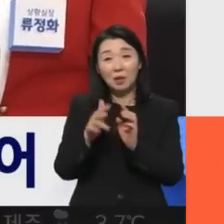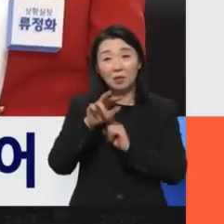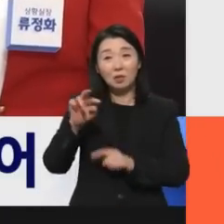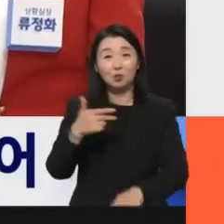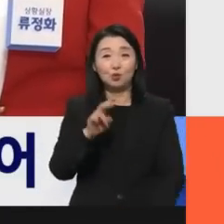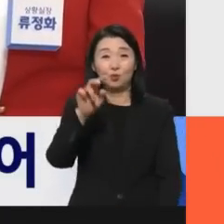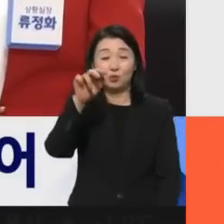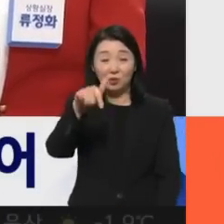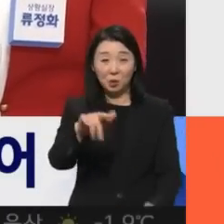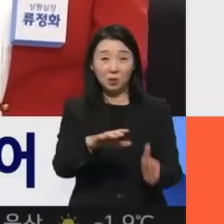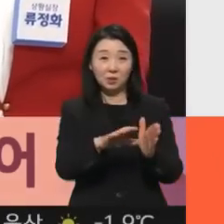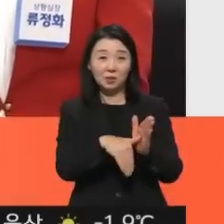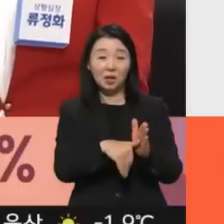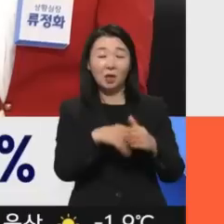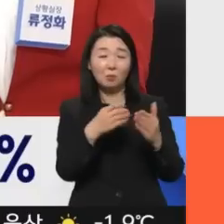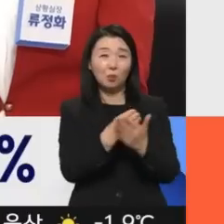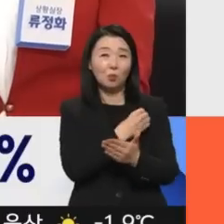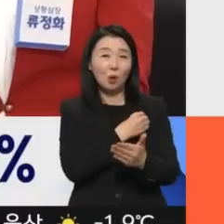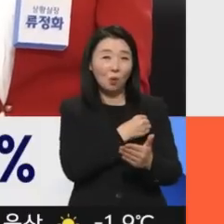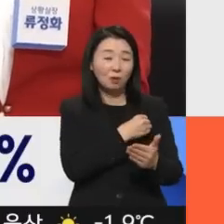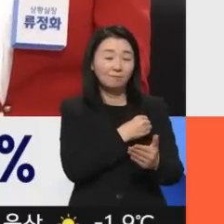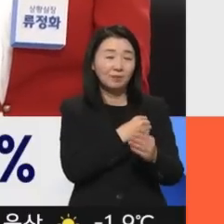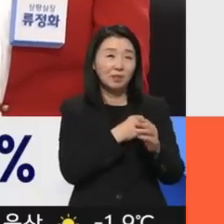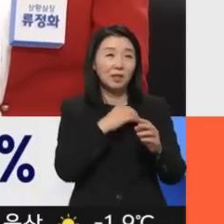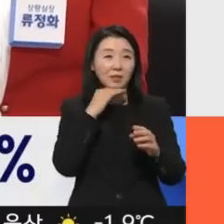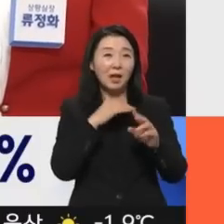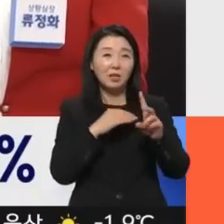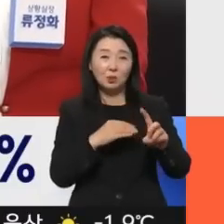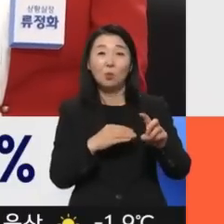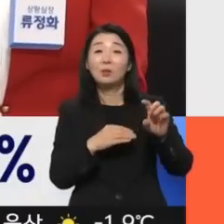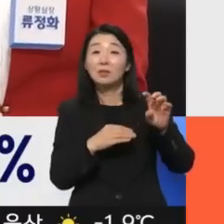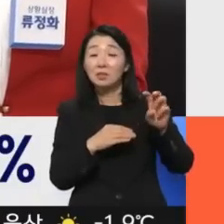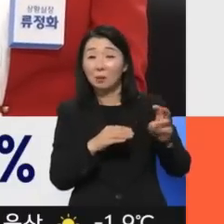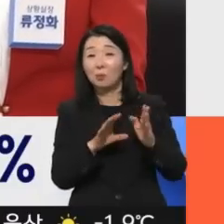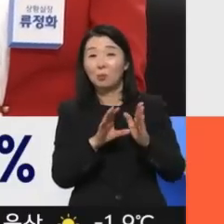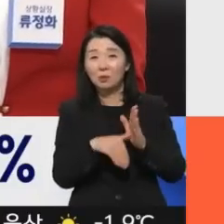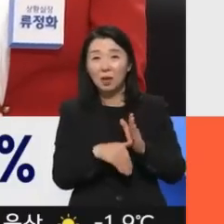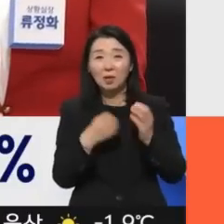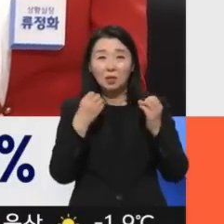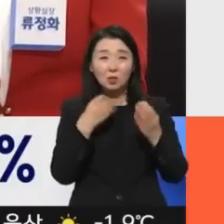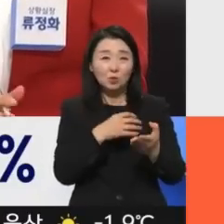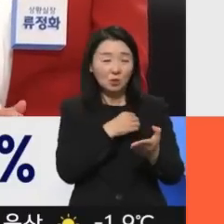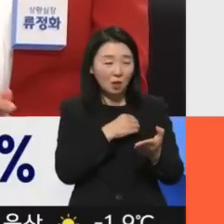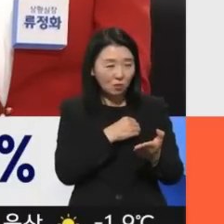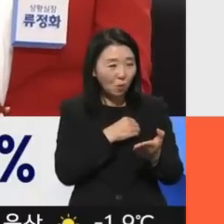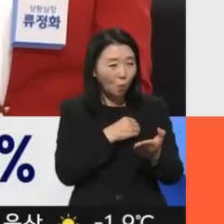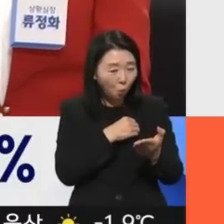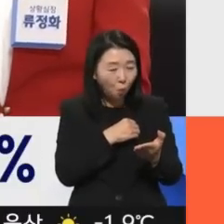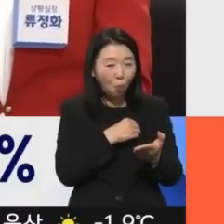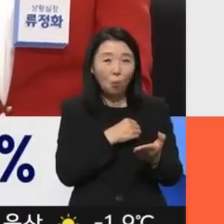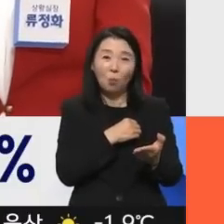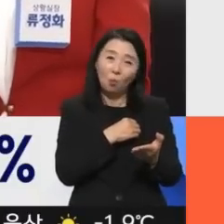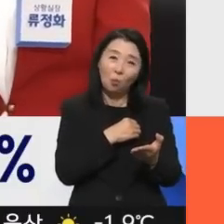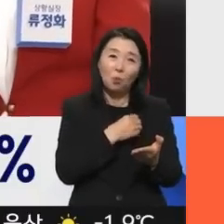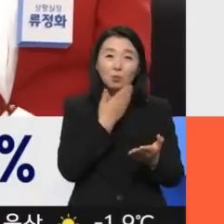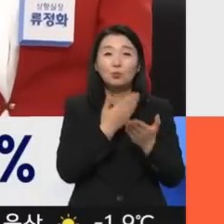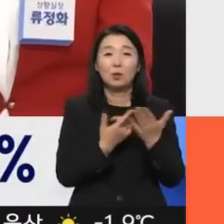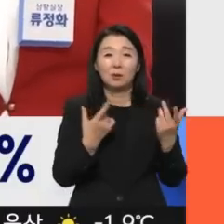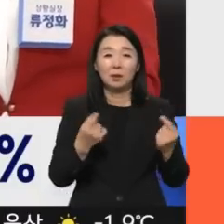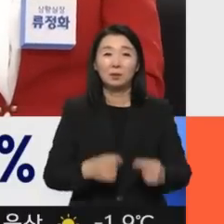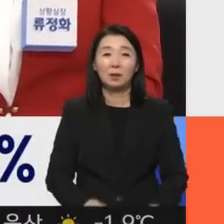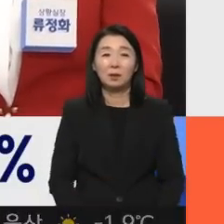전 대표 시절에 대거 유입됐던 2030 세대 신규 당원들이 최대 변수로 등장할 수 있다 이런 관측이 나오고